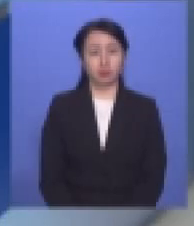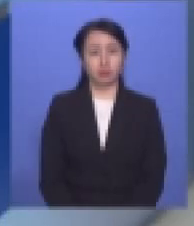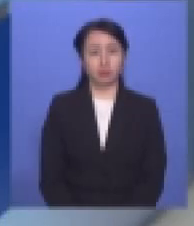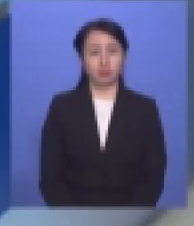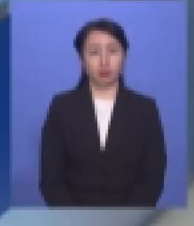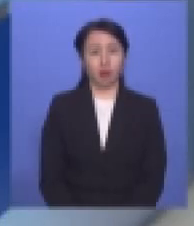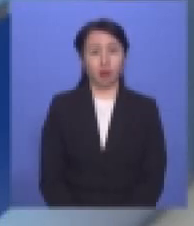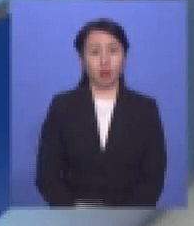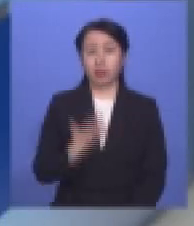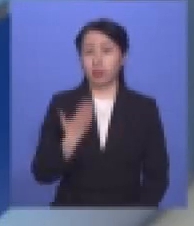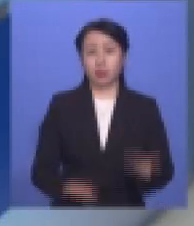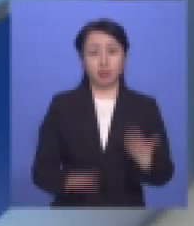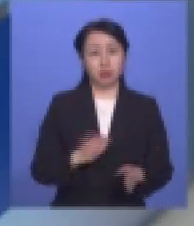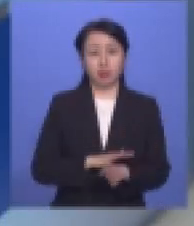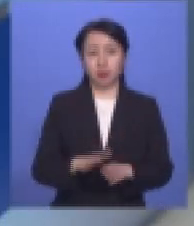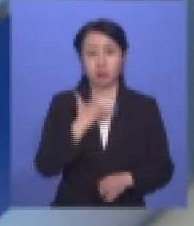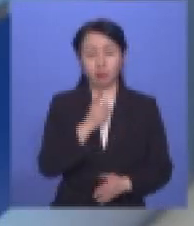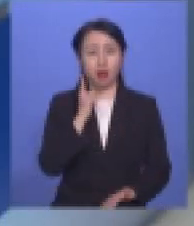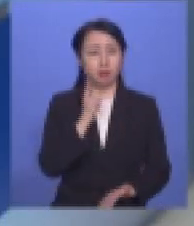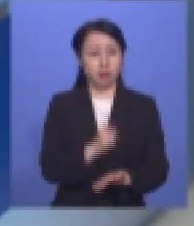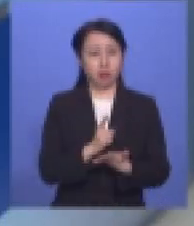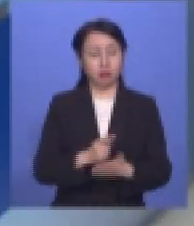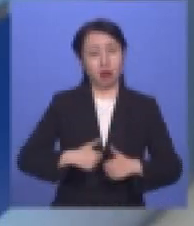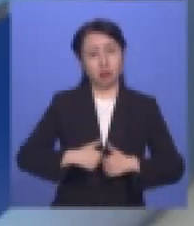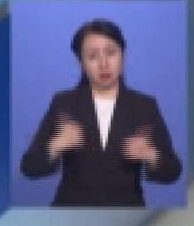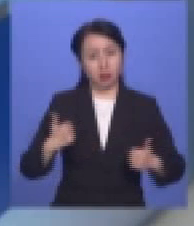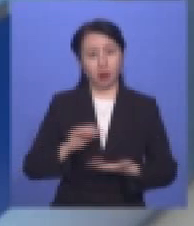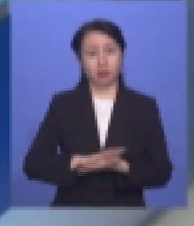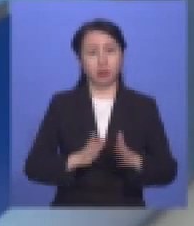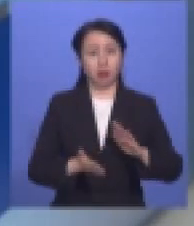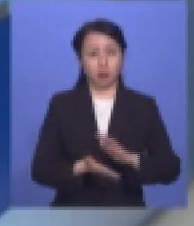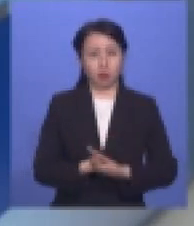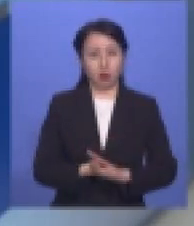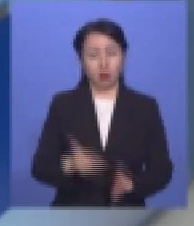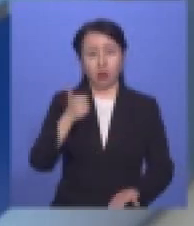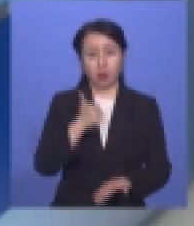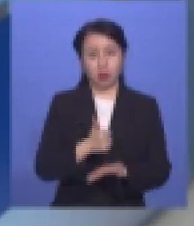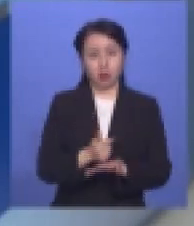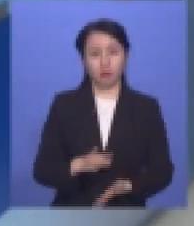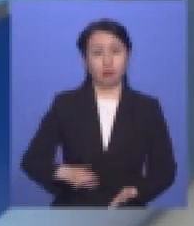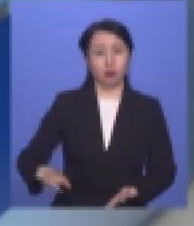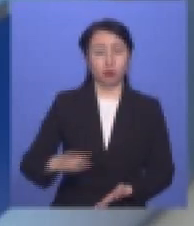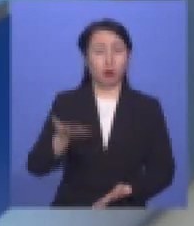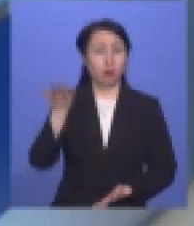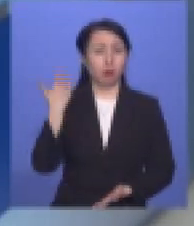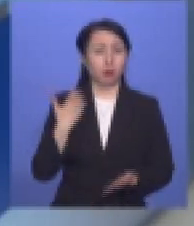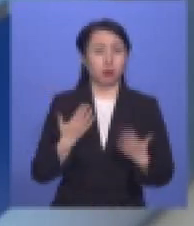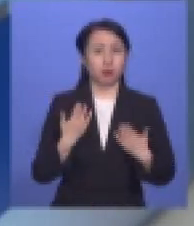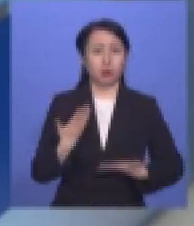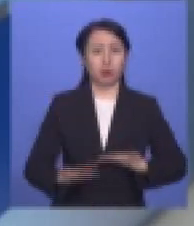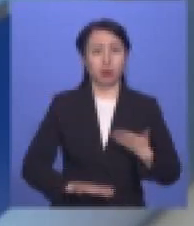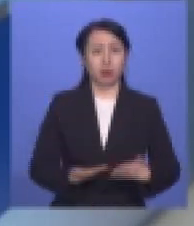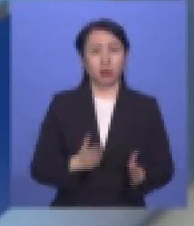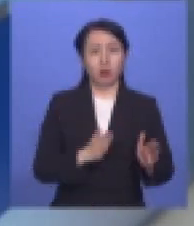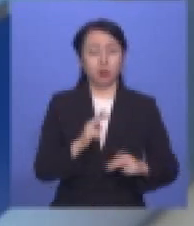Продолжаем выпуск. Если не справляются со своими обязательствами, расторгайте договор. Глава региона в минувшие выходные